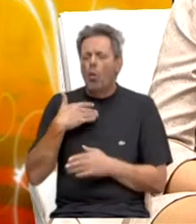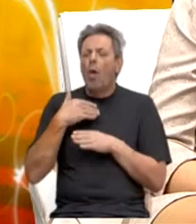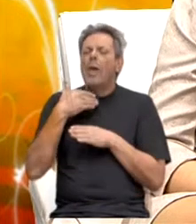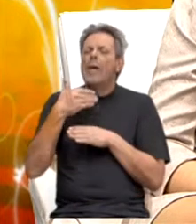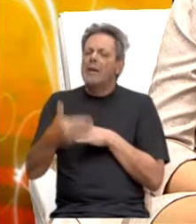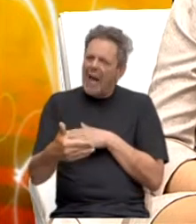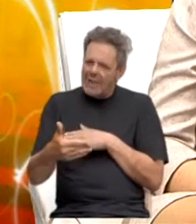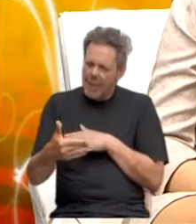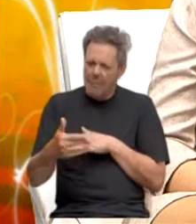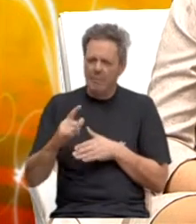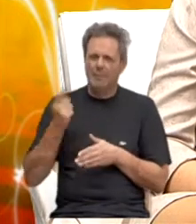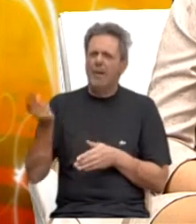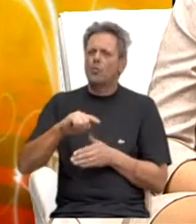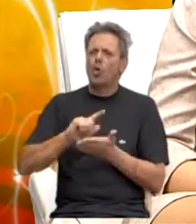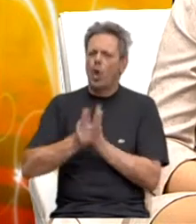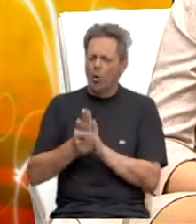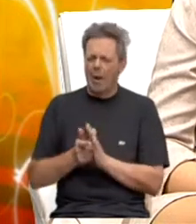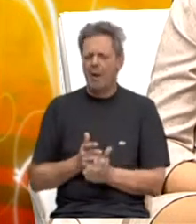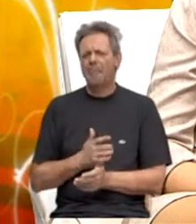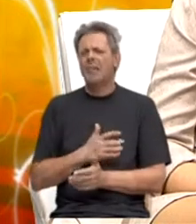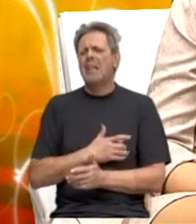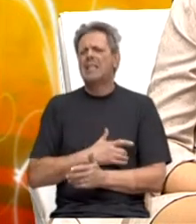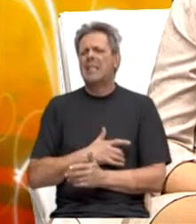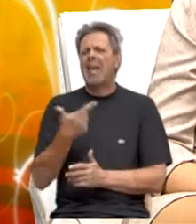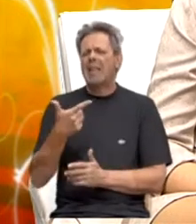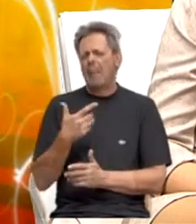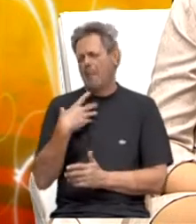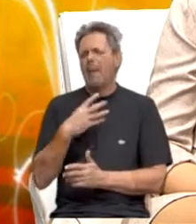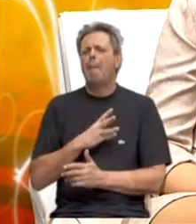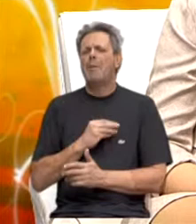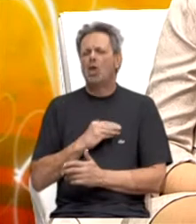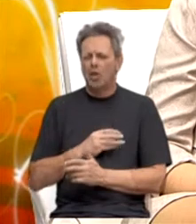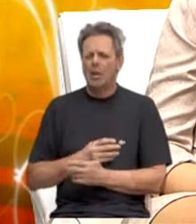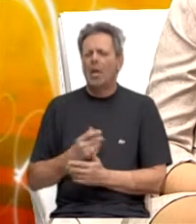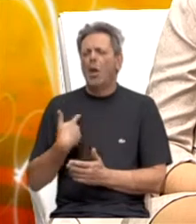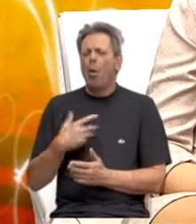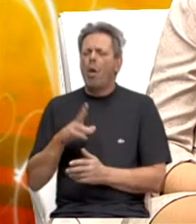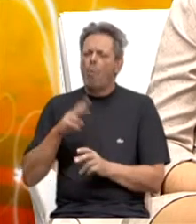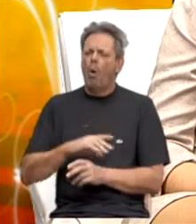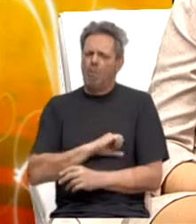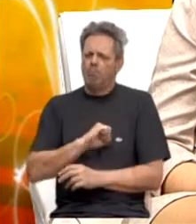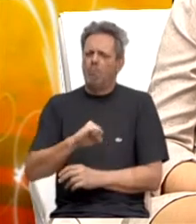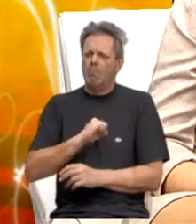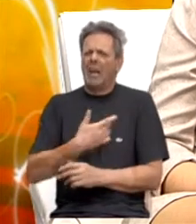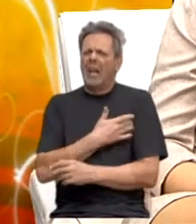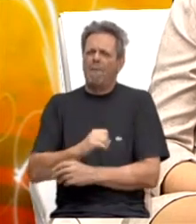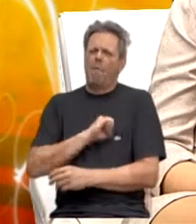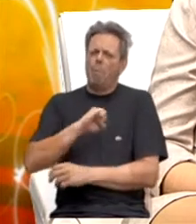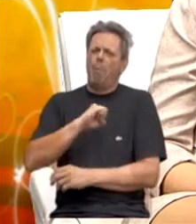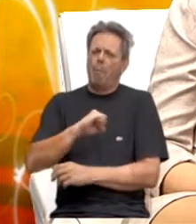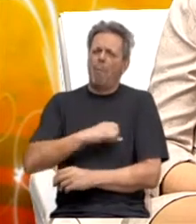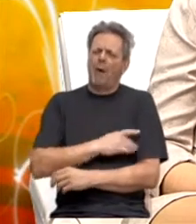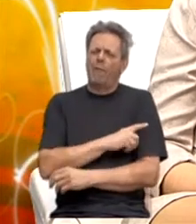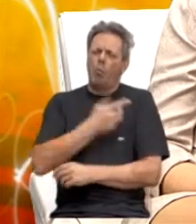na intervenciju. Srce je zapravo jedan mišić koji mora pumpati krv u sve organe. Ako dio